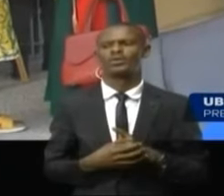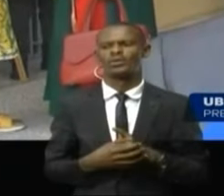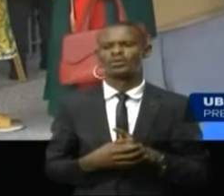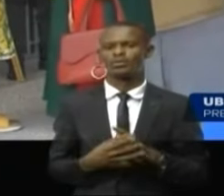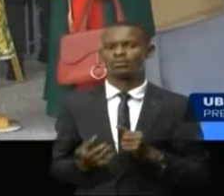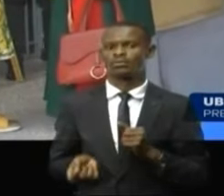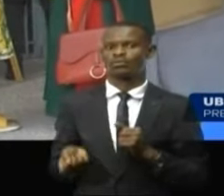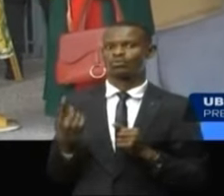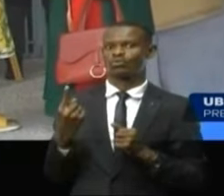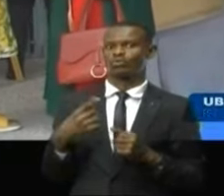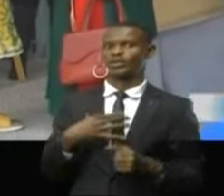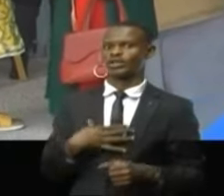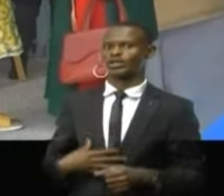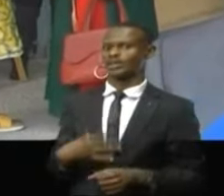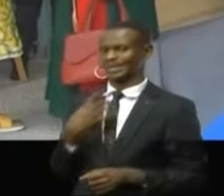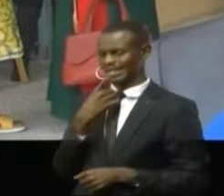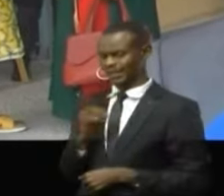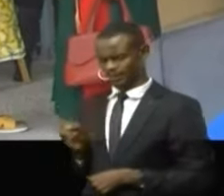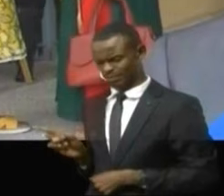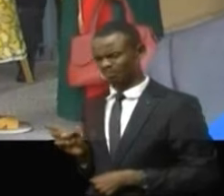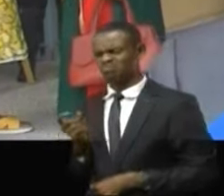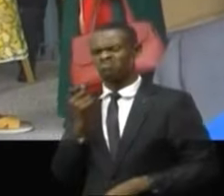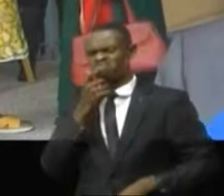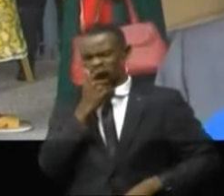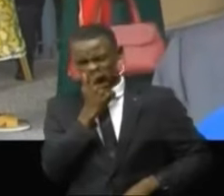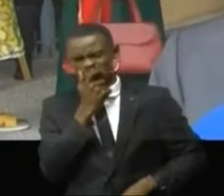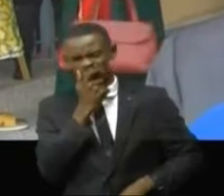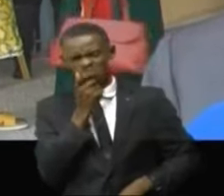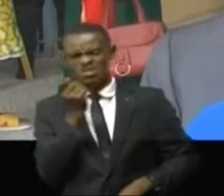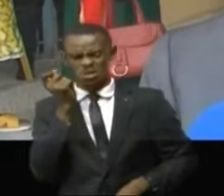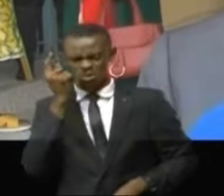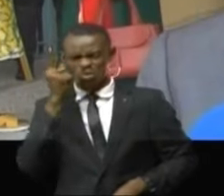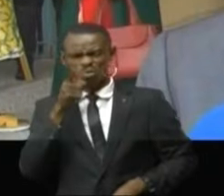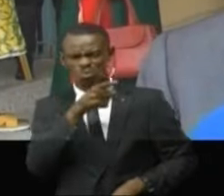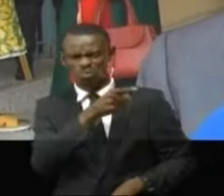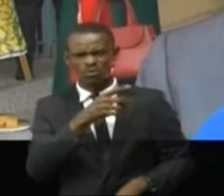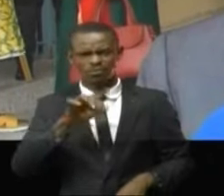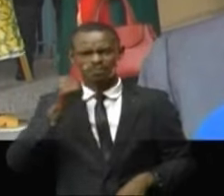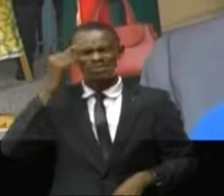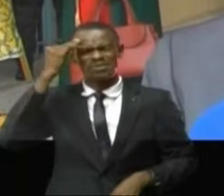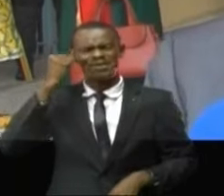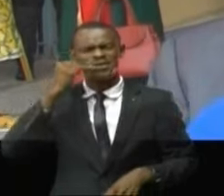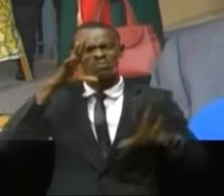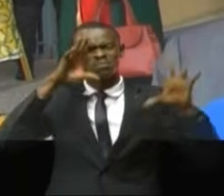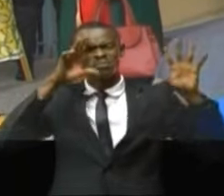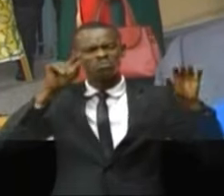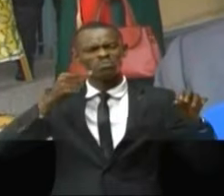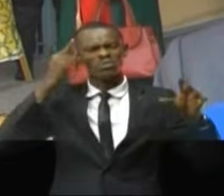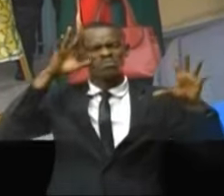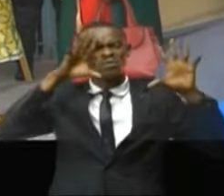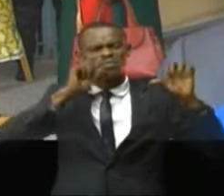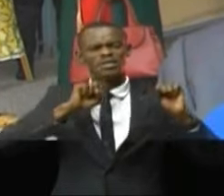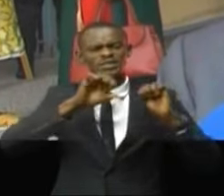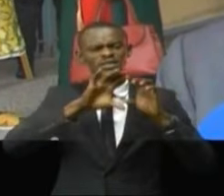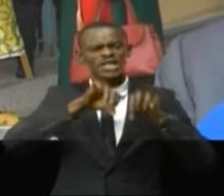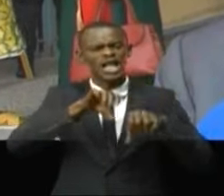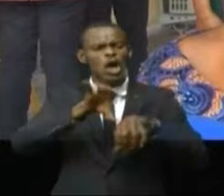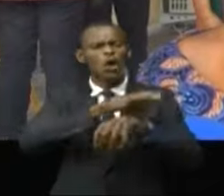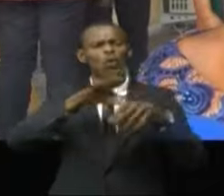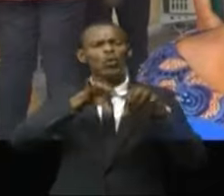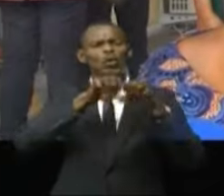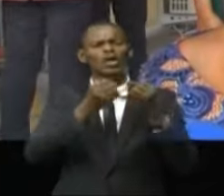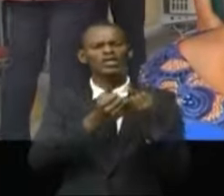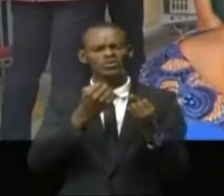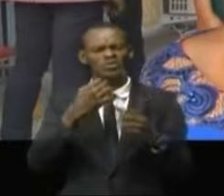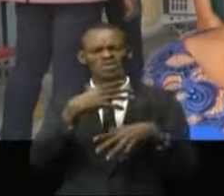est sur la bonne direction. Et c'est ce qu'il faut faire pour redonner une nouvelle image à la Cour de cassation.